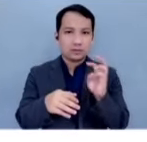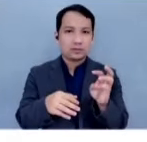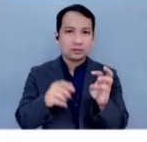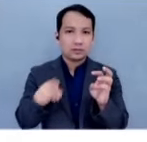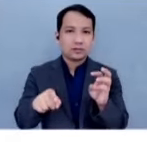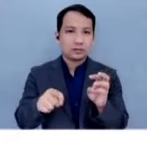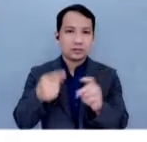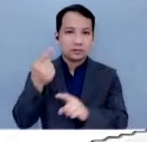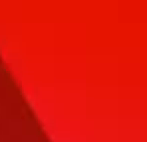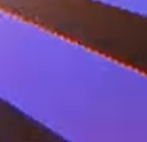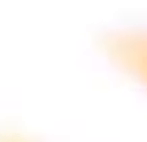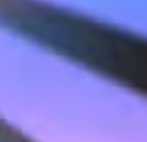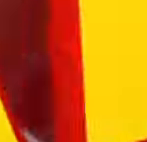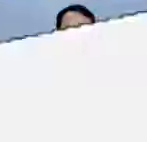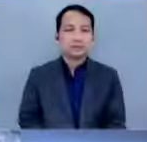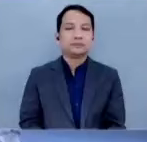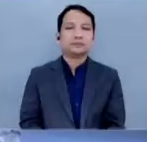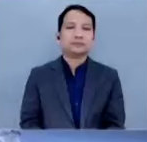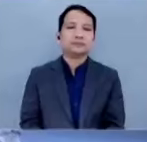buwan.